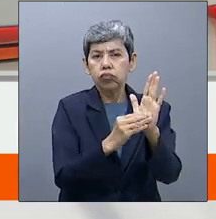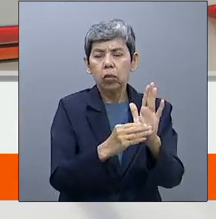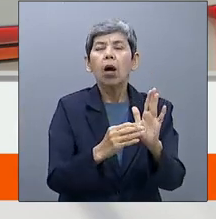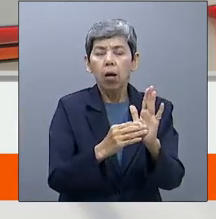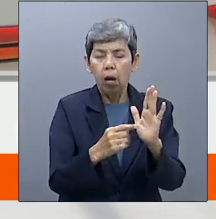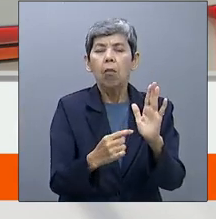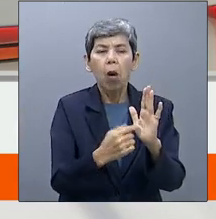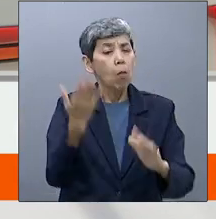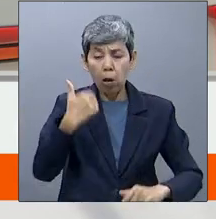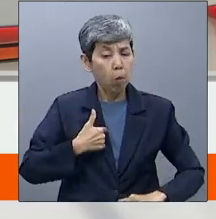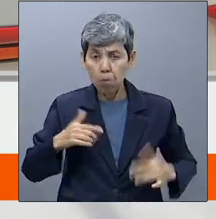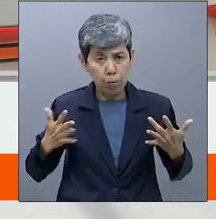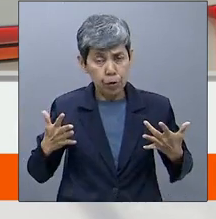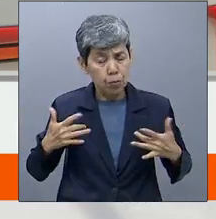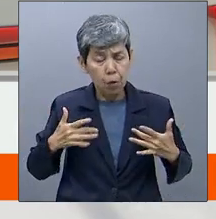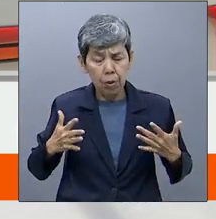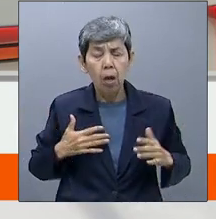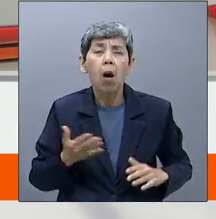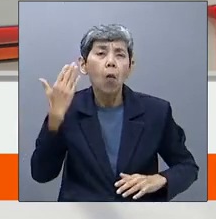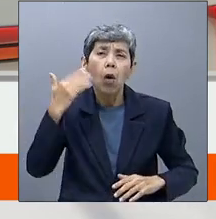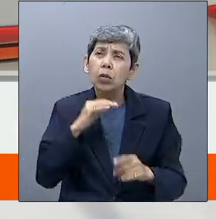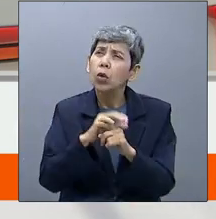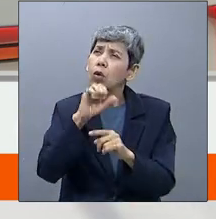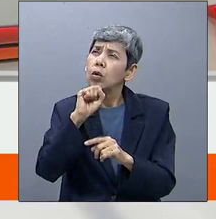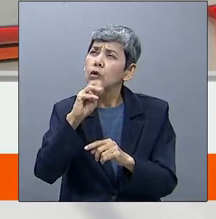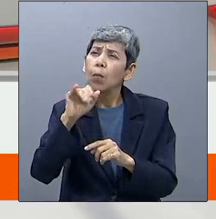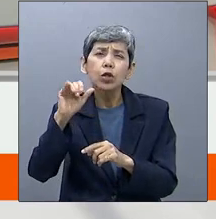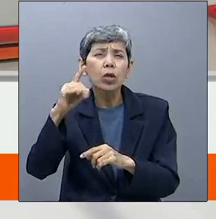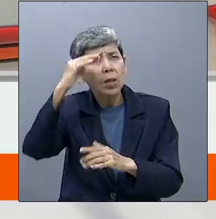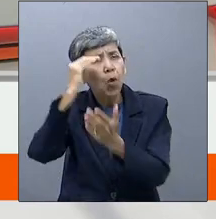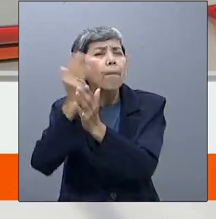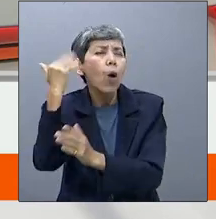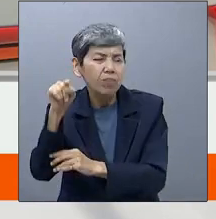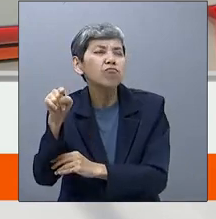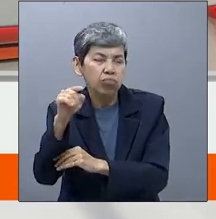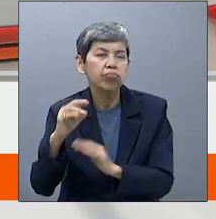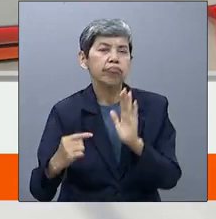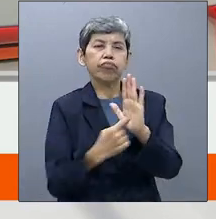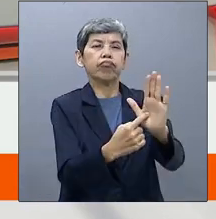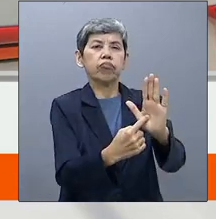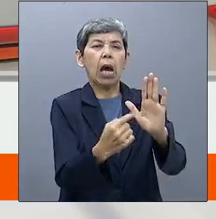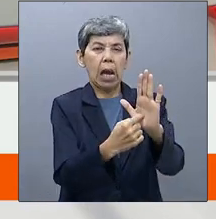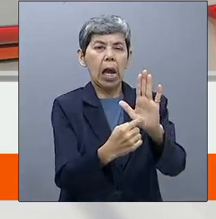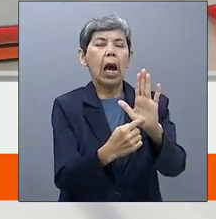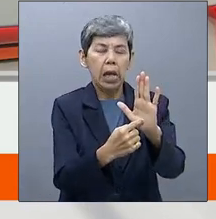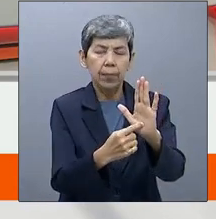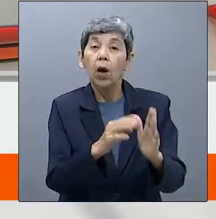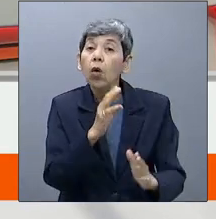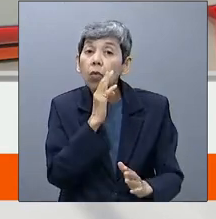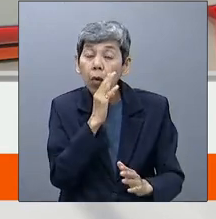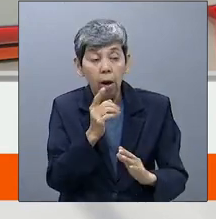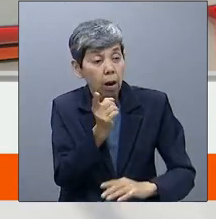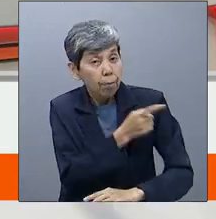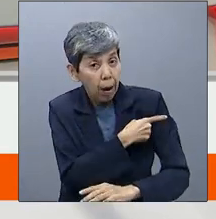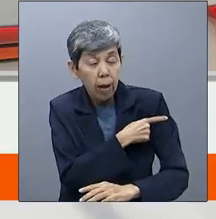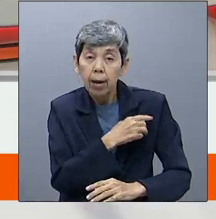นะออกมารู้สึกจะคุณสมยศหรือไงเนี่ยนะนะครับออกมาว่าถ้าปริญญาตรีไม่น้อย